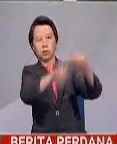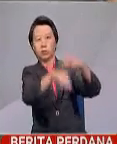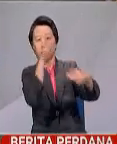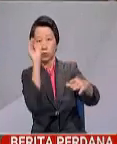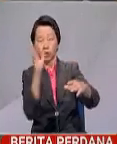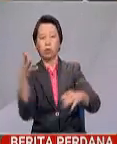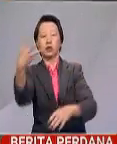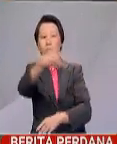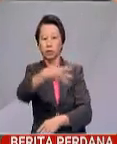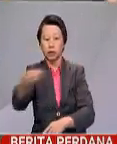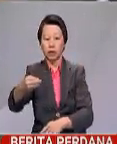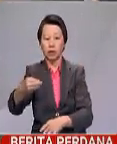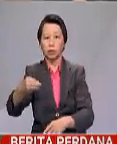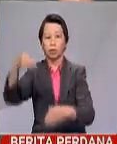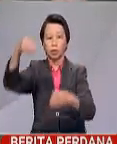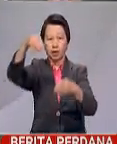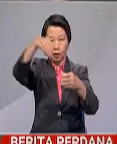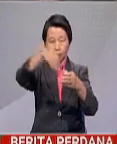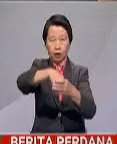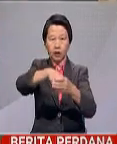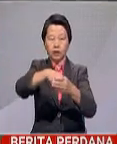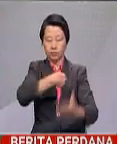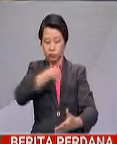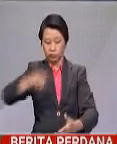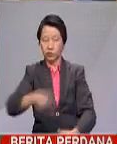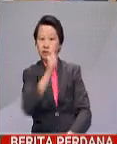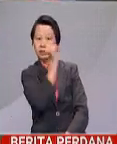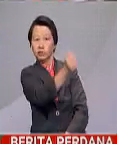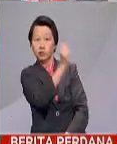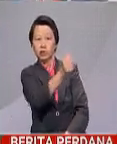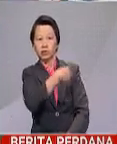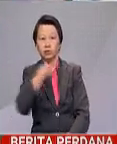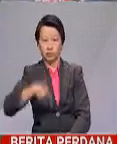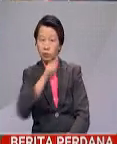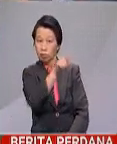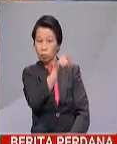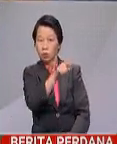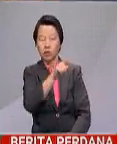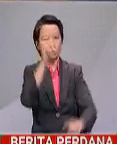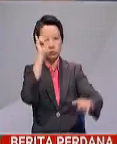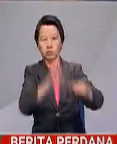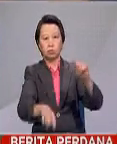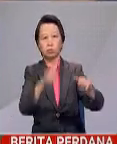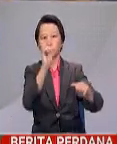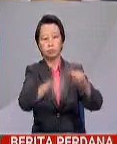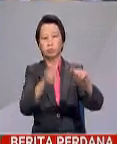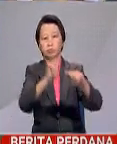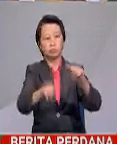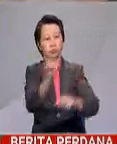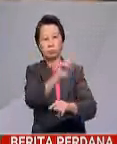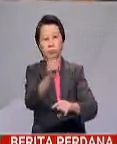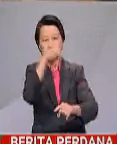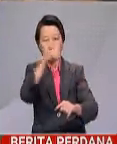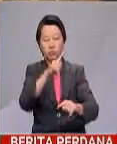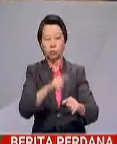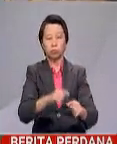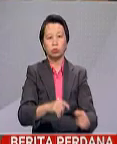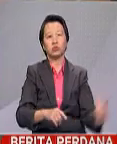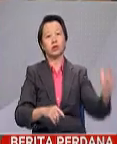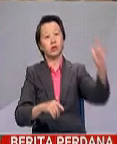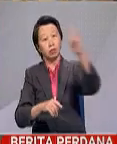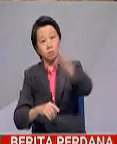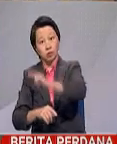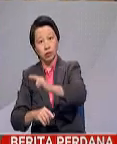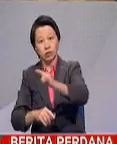Dan juga di dalam negara dia sendiri pun tak dibenar untuk berjalan